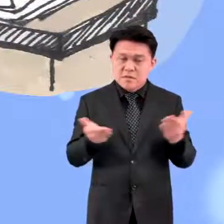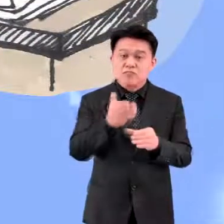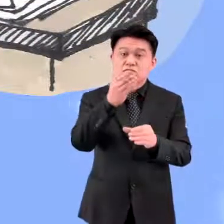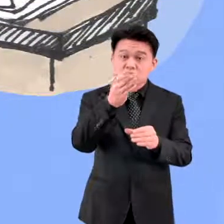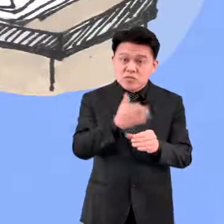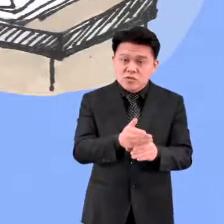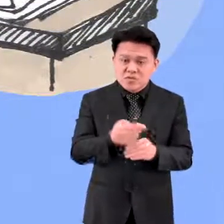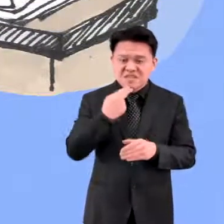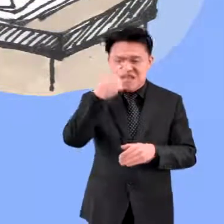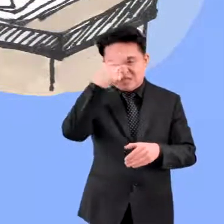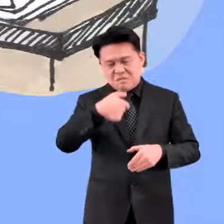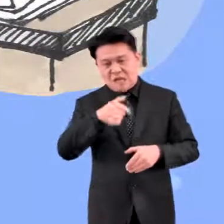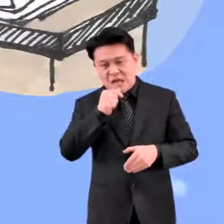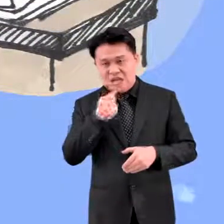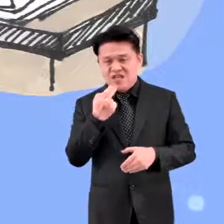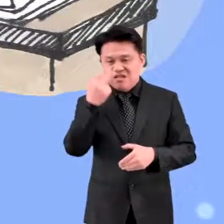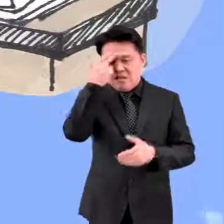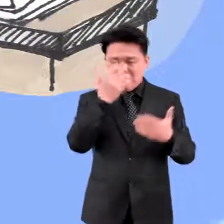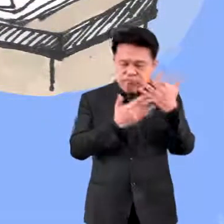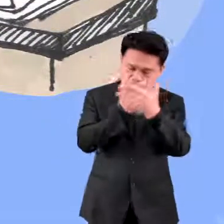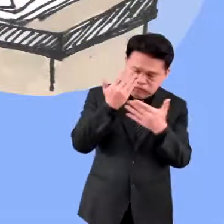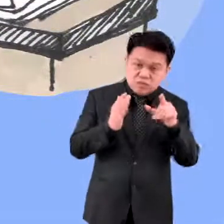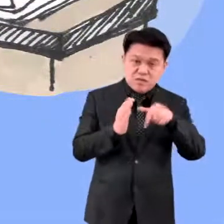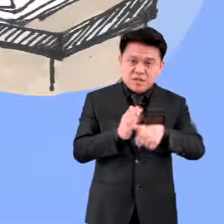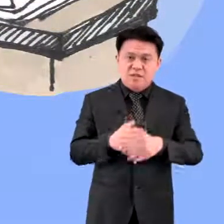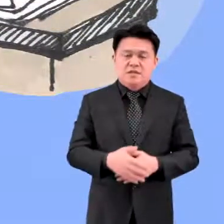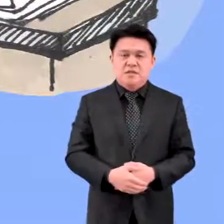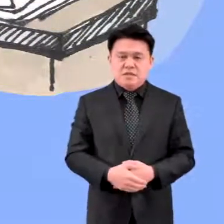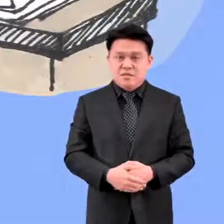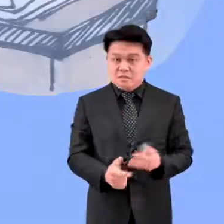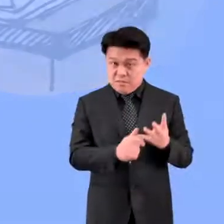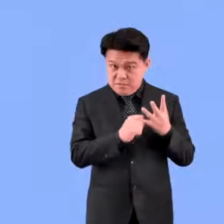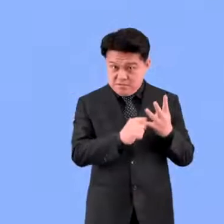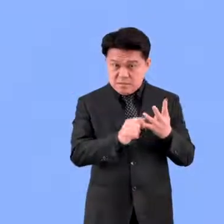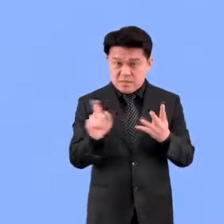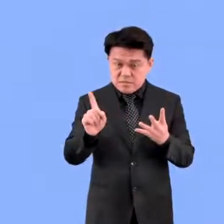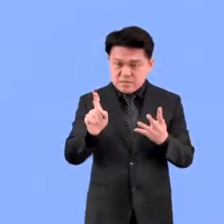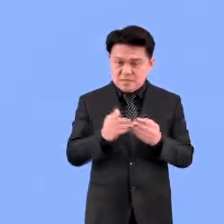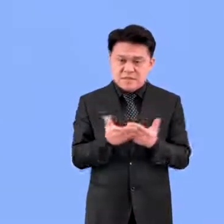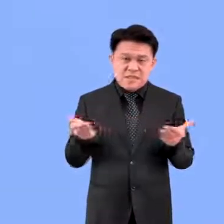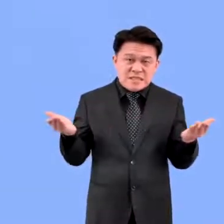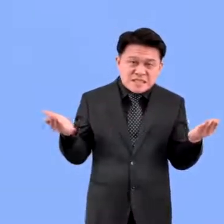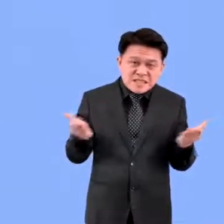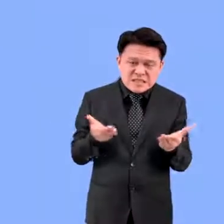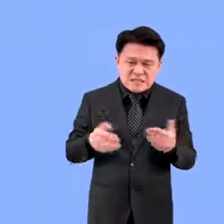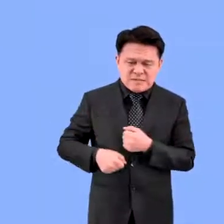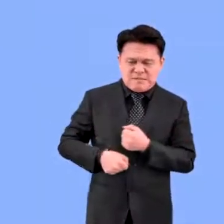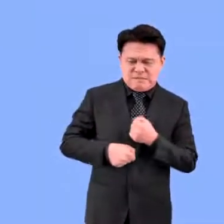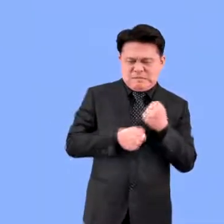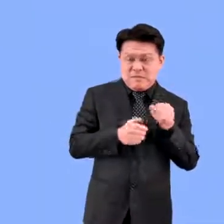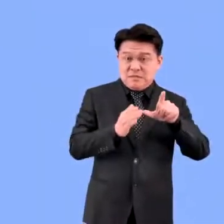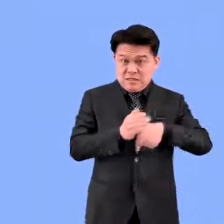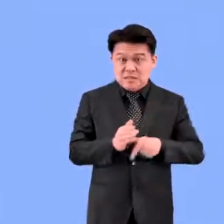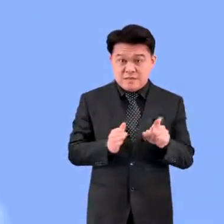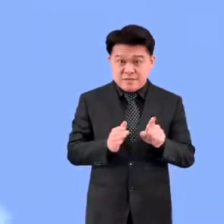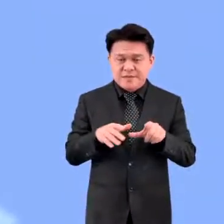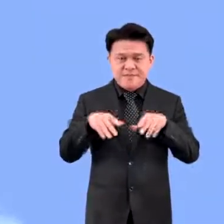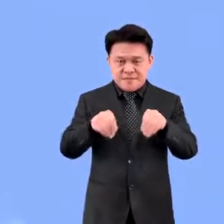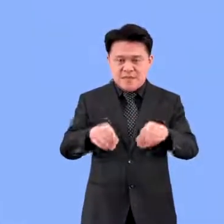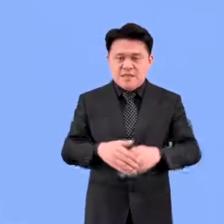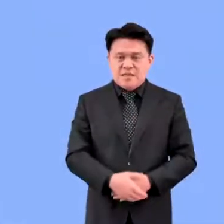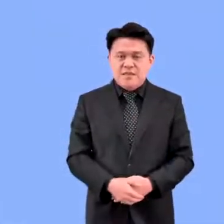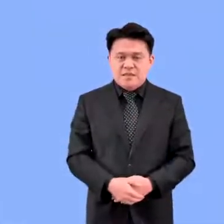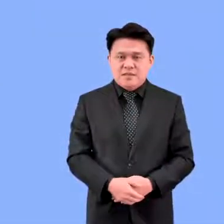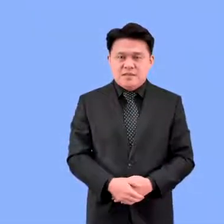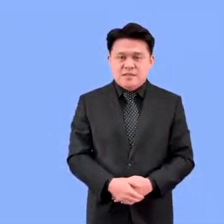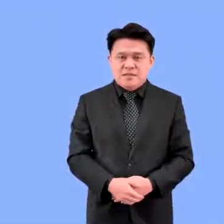셋째, 일하는 중에 술을 마시거나 취해 있는 경우, 넷째, 업무를 성실히 하지 않는